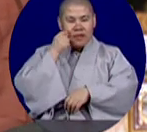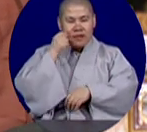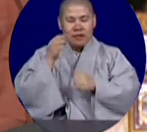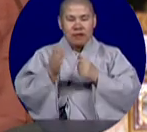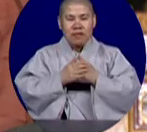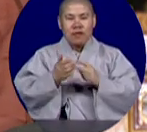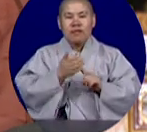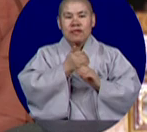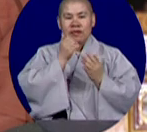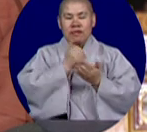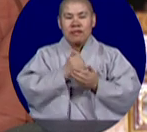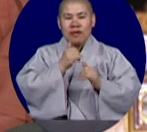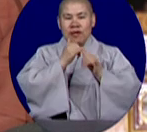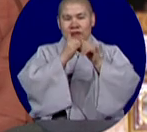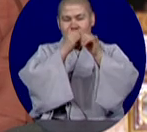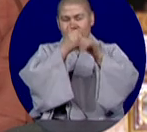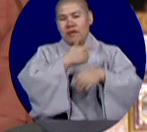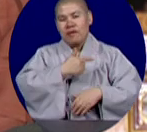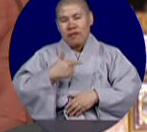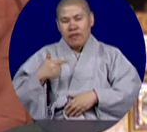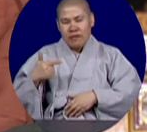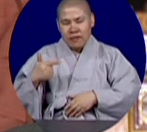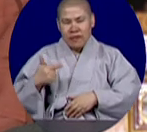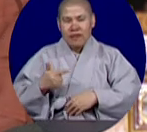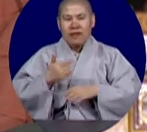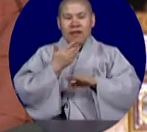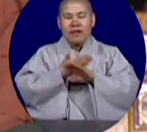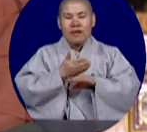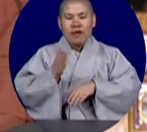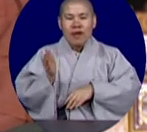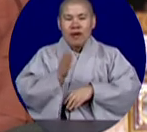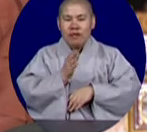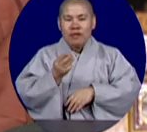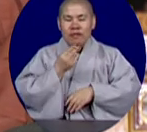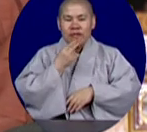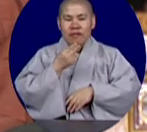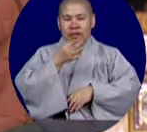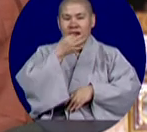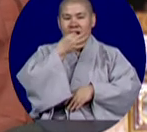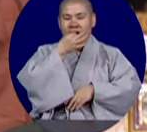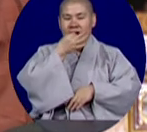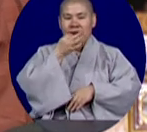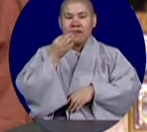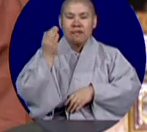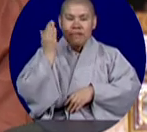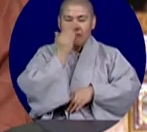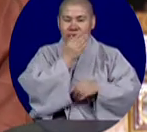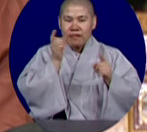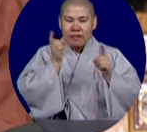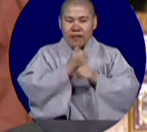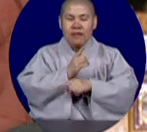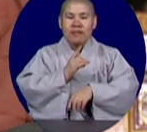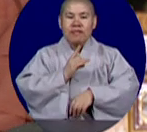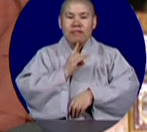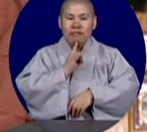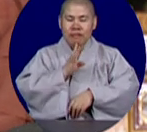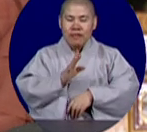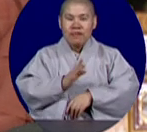거예요. 위대한 건 다른 거 아무것도 없습니다. 탐욕 하나 정화시킨 거 그거 하나뿐이에요.